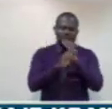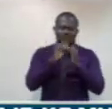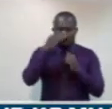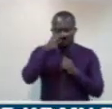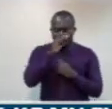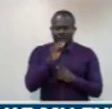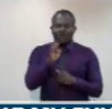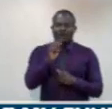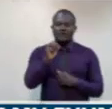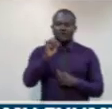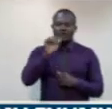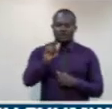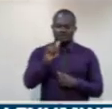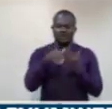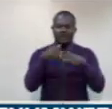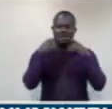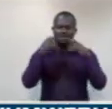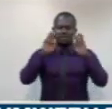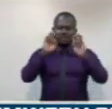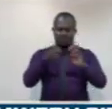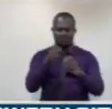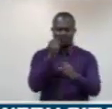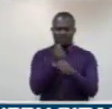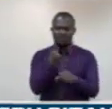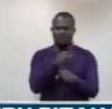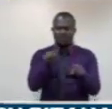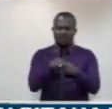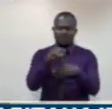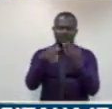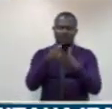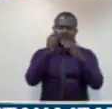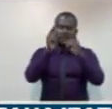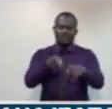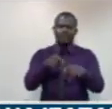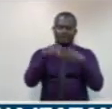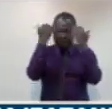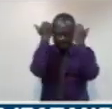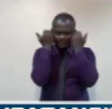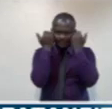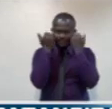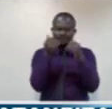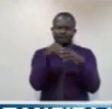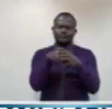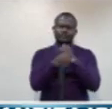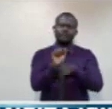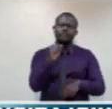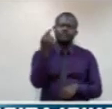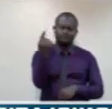Nyarugenge Emingabo Nziza avuga ko abakekwaho ibi byaha bose bashyikirijwe ubutabera harimo nk'igikorwa